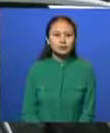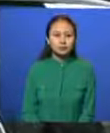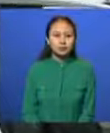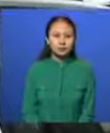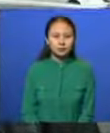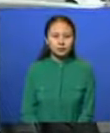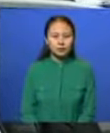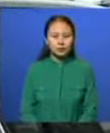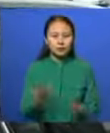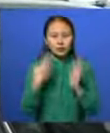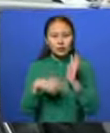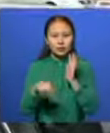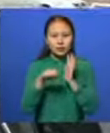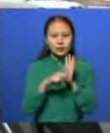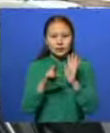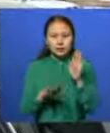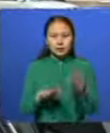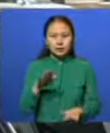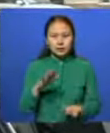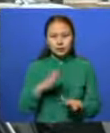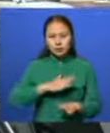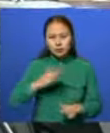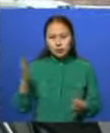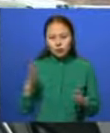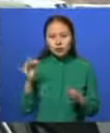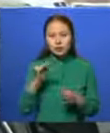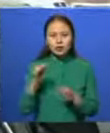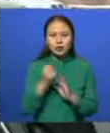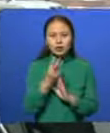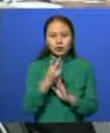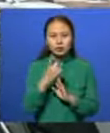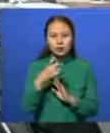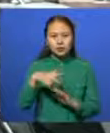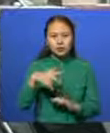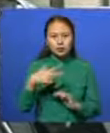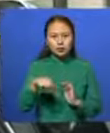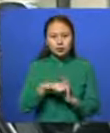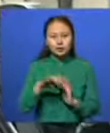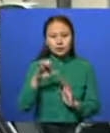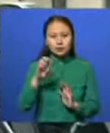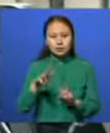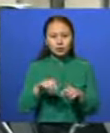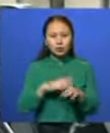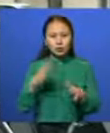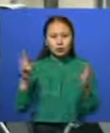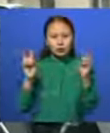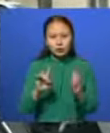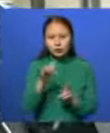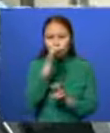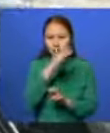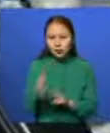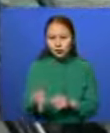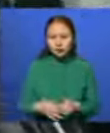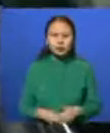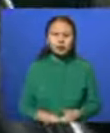36 салмақтан аса, және 12-ден 135 сантиметрден жоғары балаларға енді автокреслоға отыра алмайды. Бізде онда